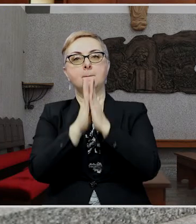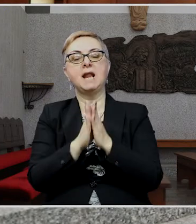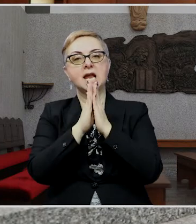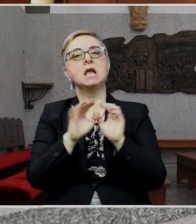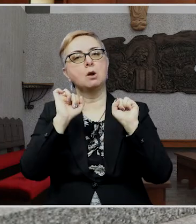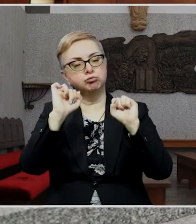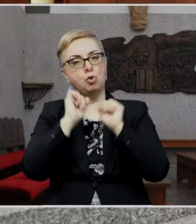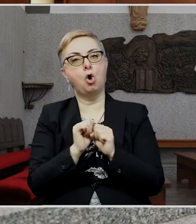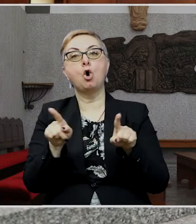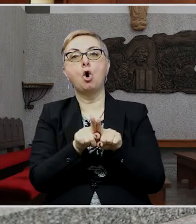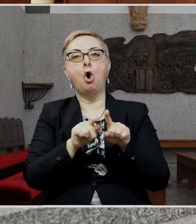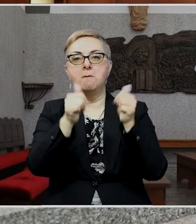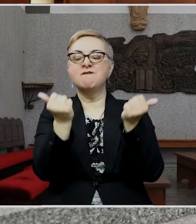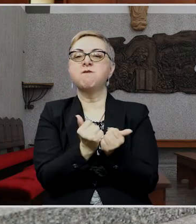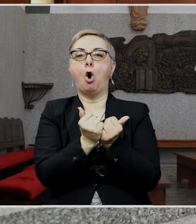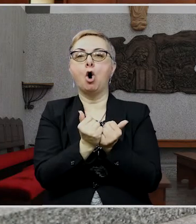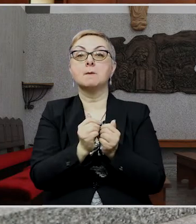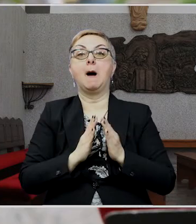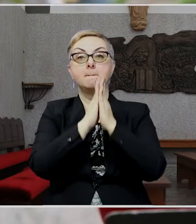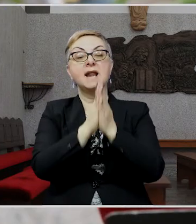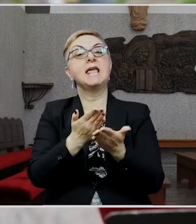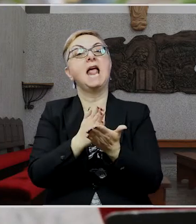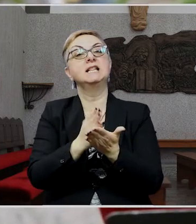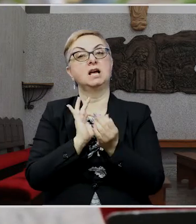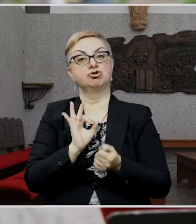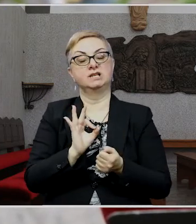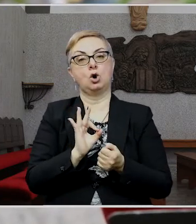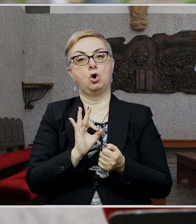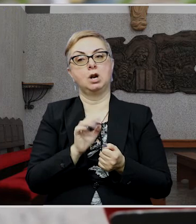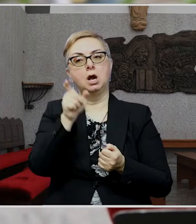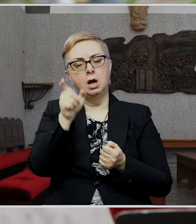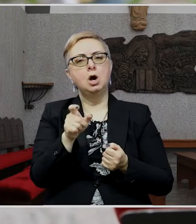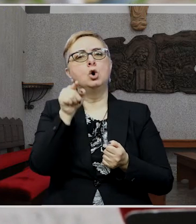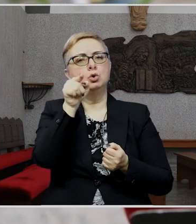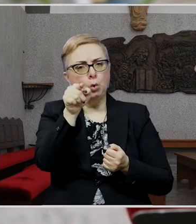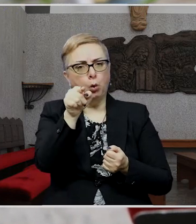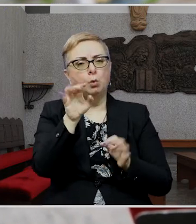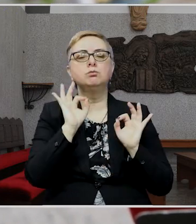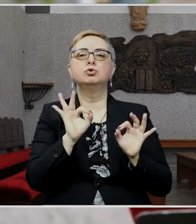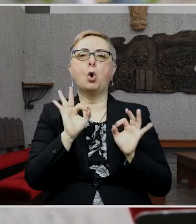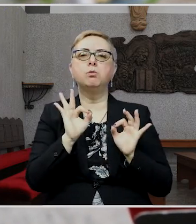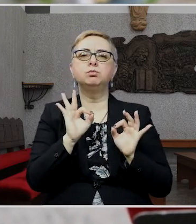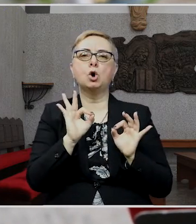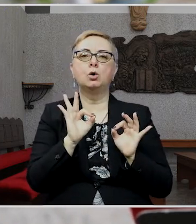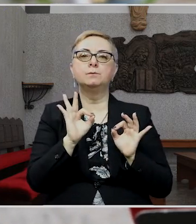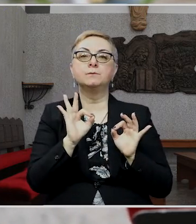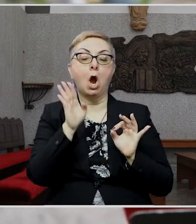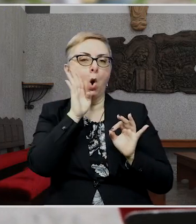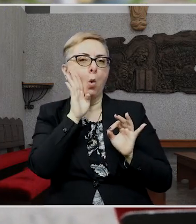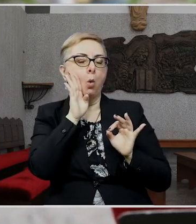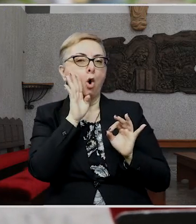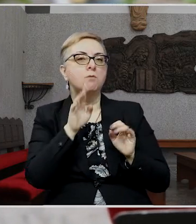della preghiera di intercessione e allora non mancare di elevare incessante per gli uomini